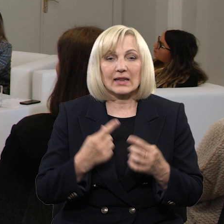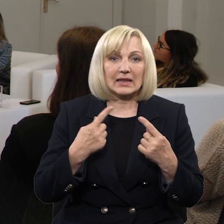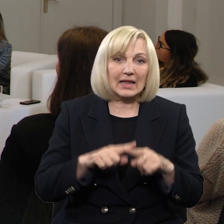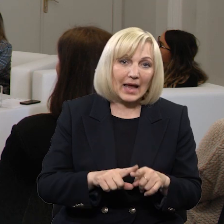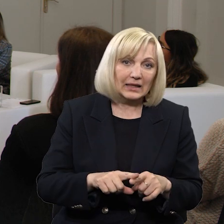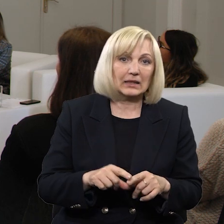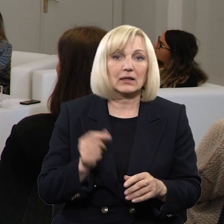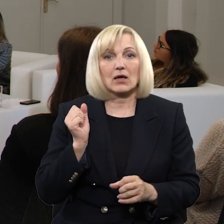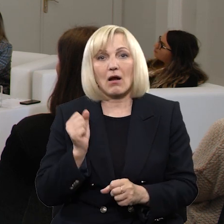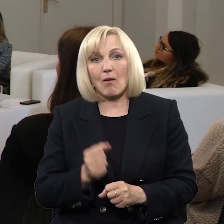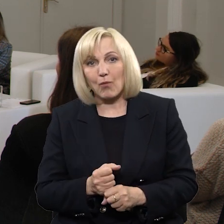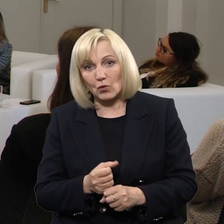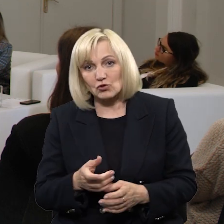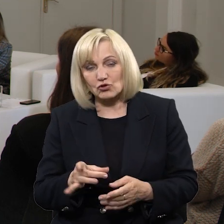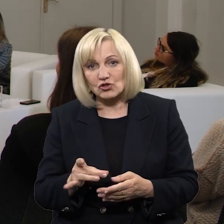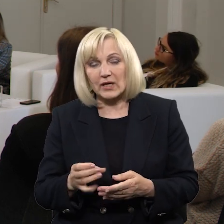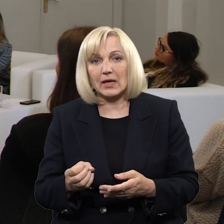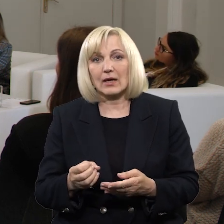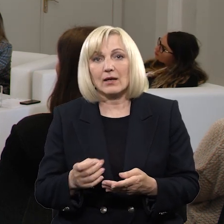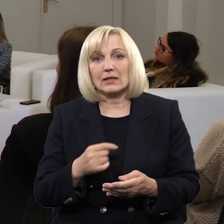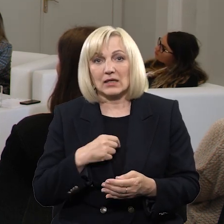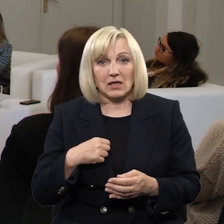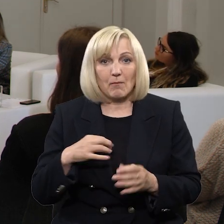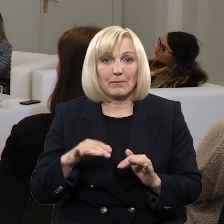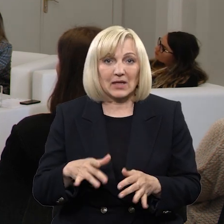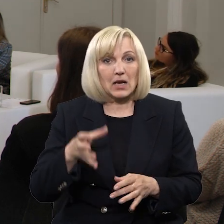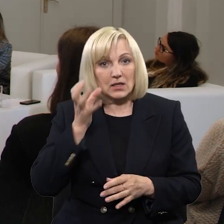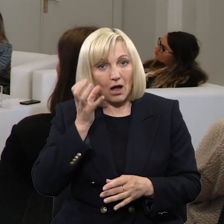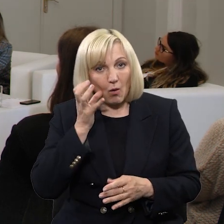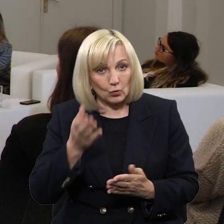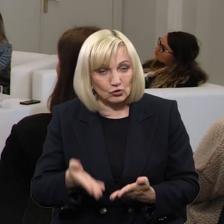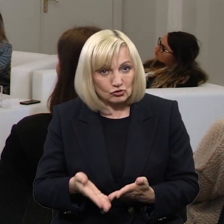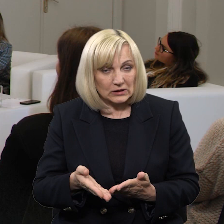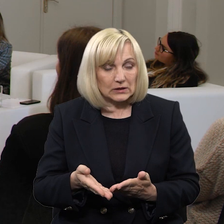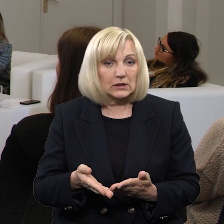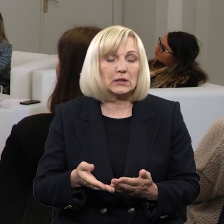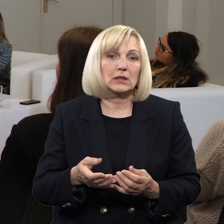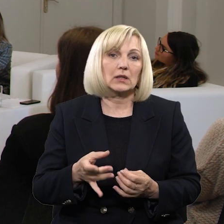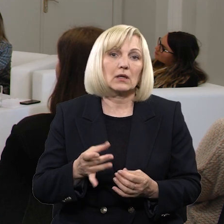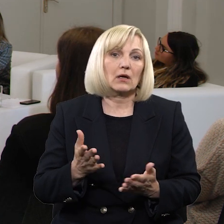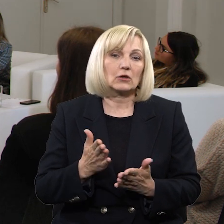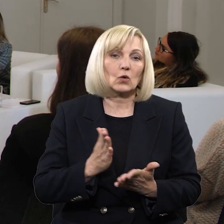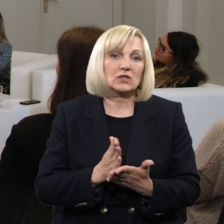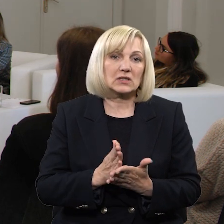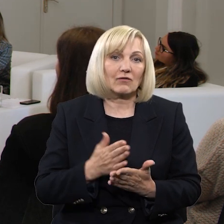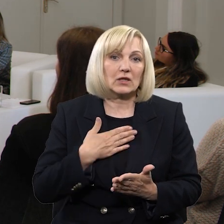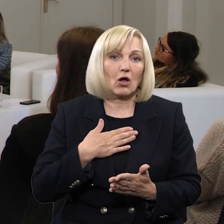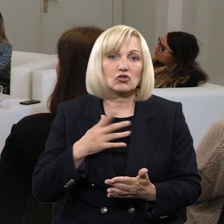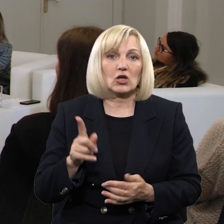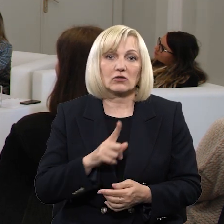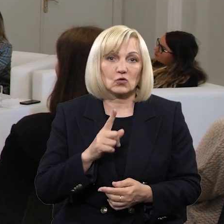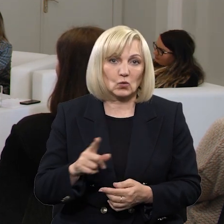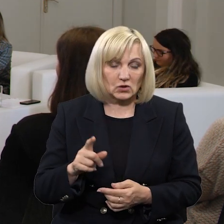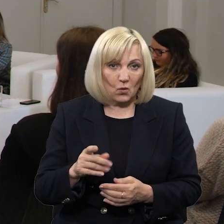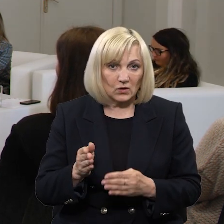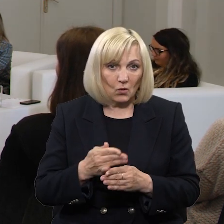техники рабочие то есть на самом деле персонал научный персонал который составляет наша